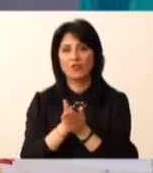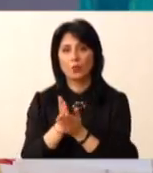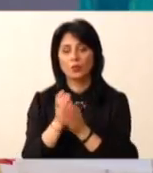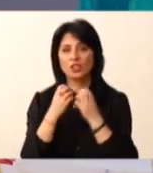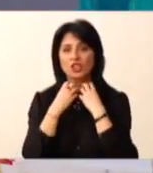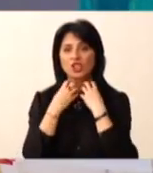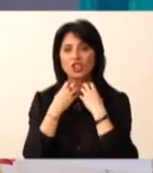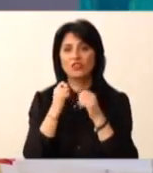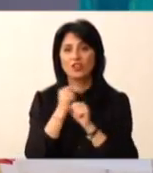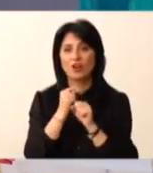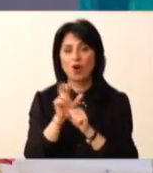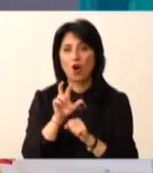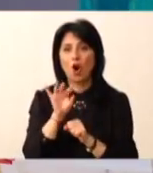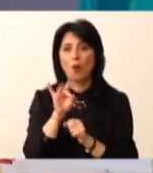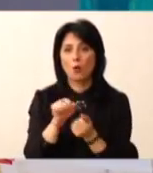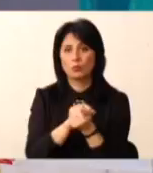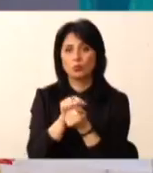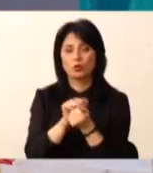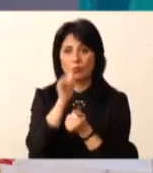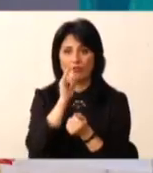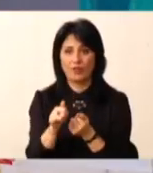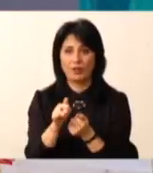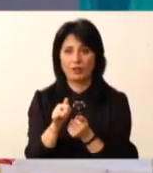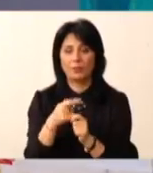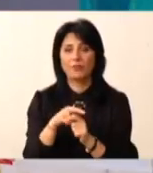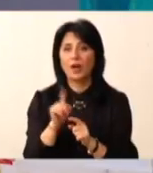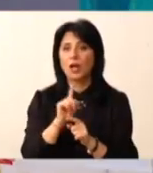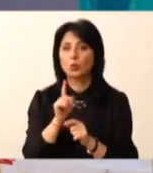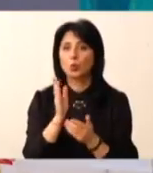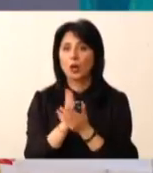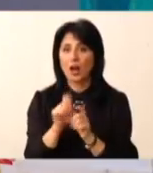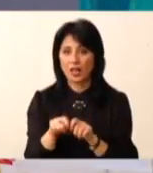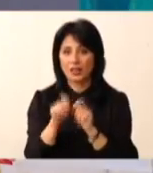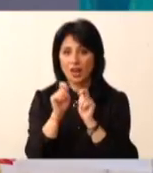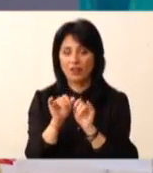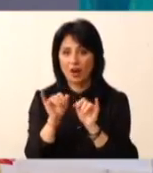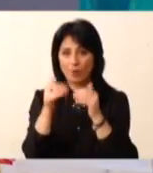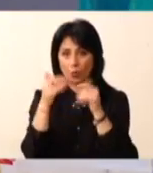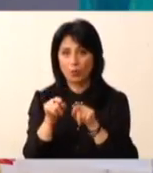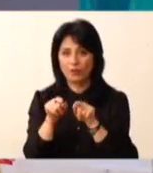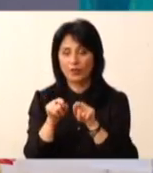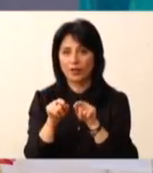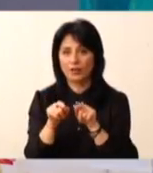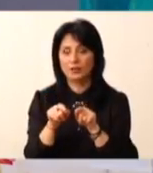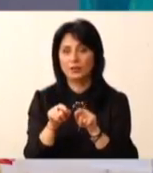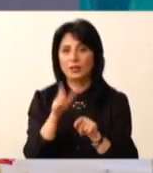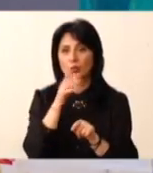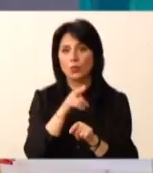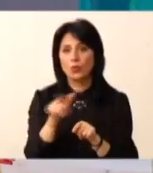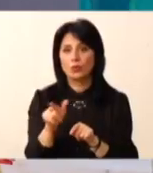ფარისებრი ჯირკვლის მიერ ჰორმონების გამომუშავება. და თუ არის რაღაც გარკვეული დარღვევა განვითარებული გარკვეული